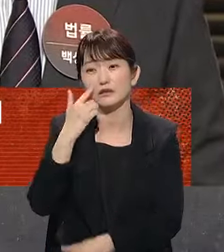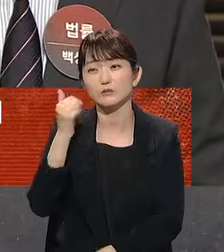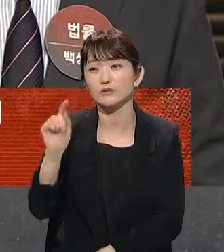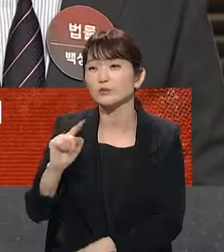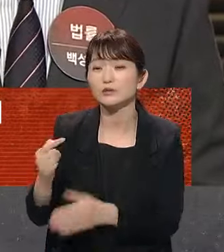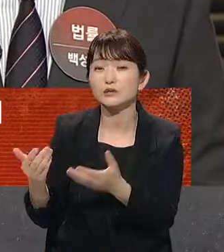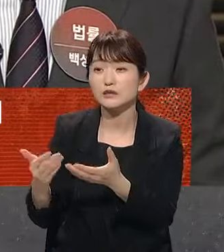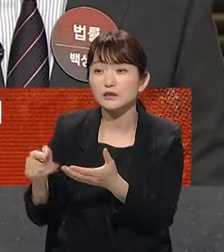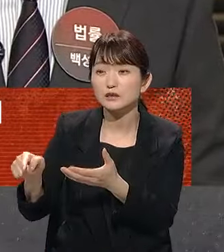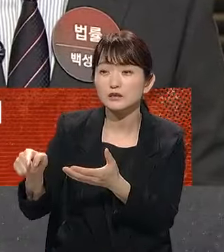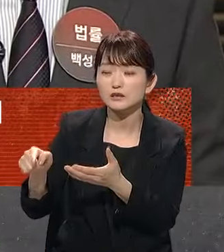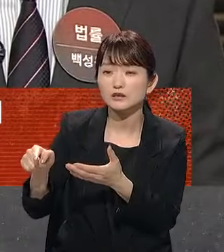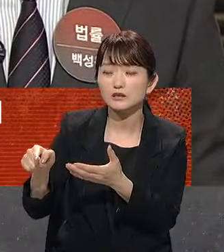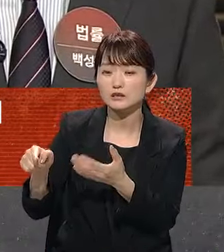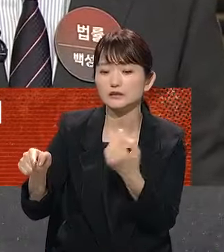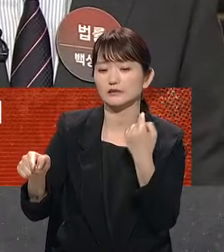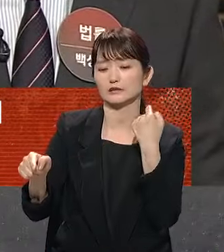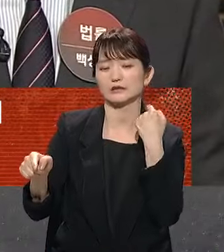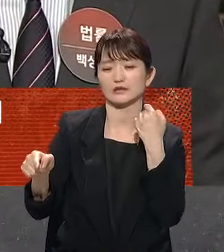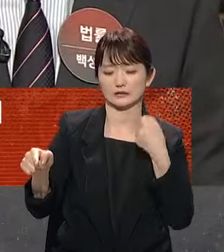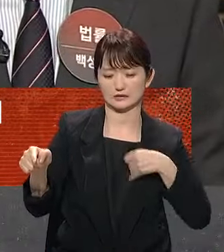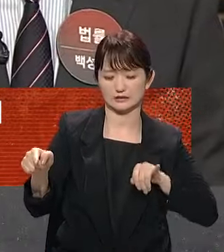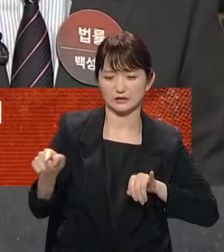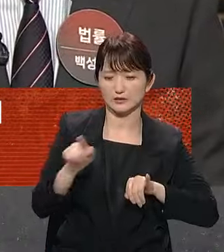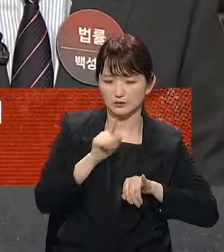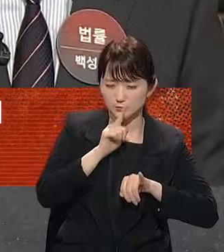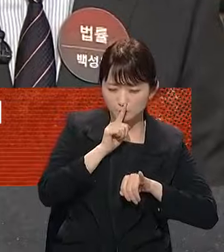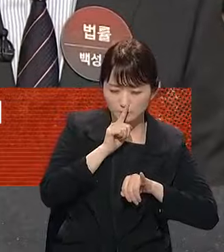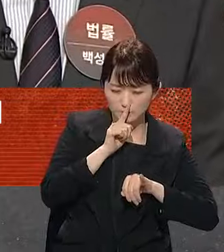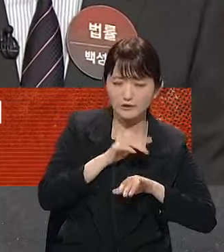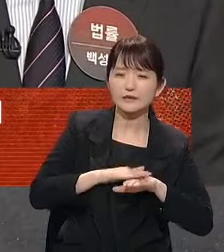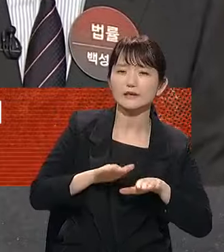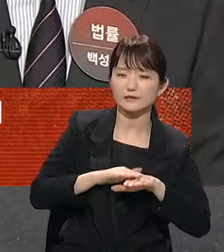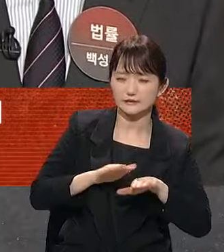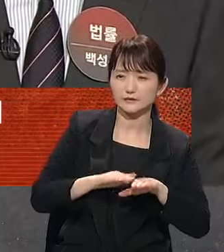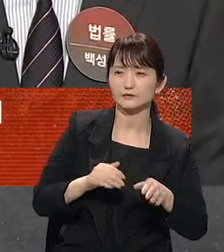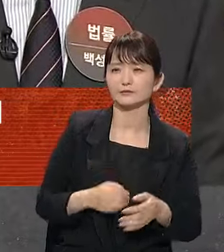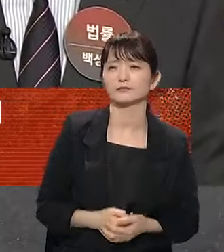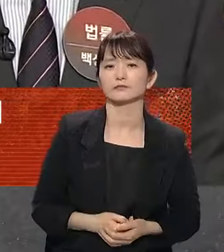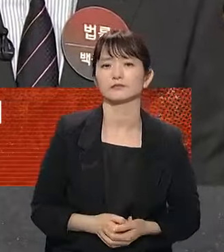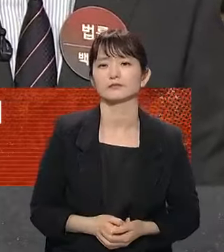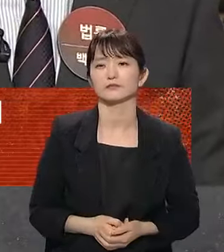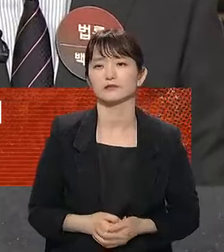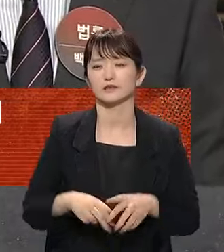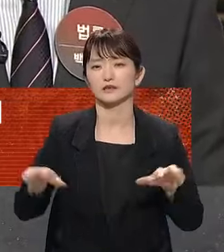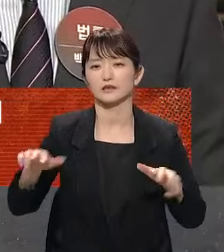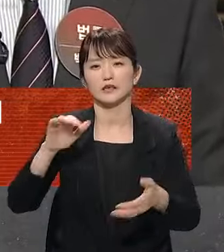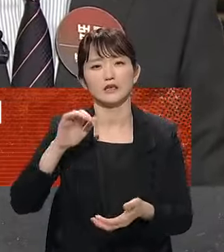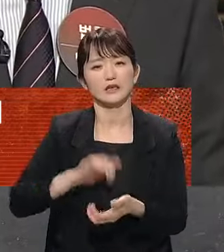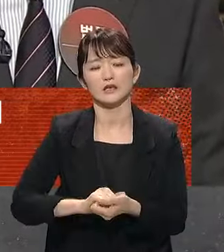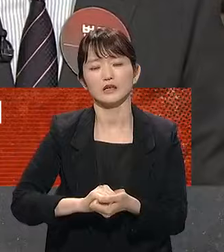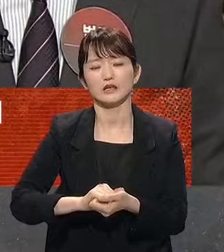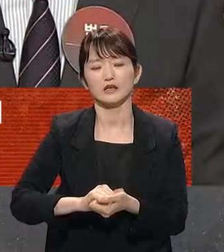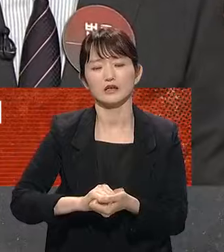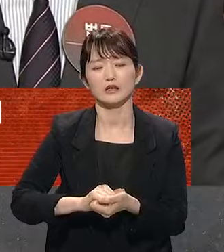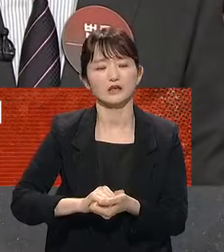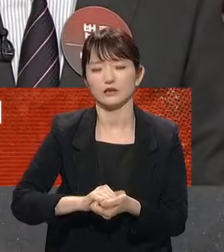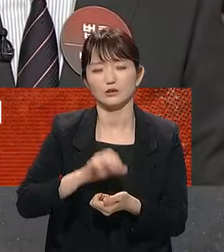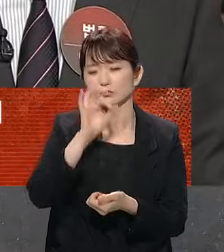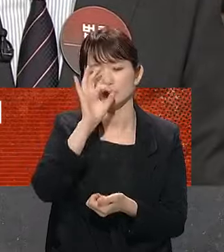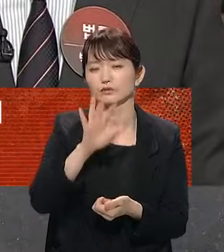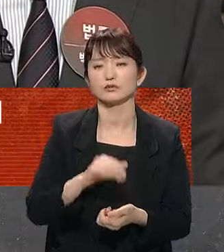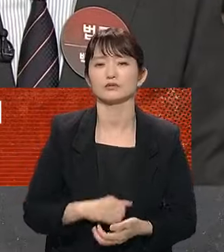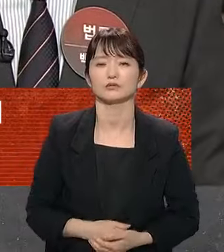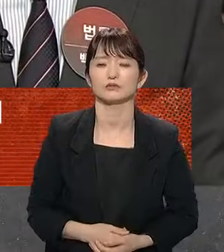하면 그걸 조용히 이제 딸인 본인이 수습을 해 왔고 그러다가 이제 한 개 봉착한 거 같습니다 어찌 보면이